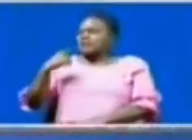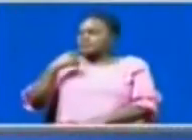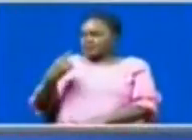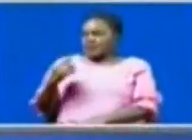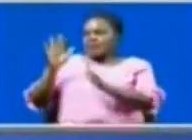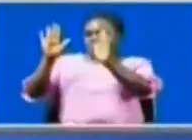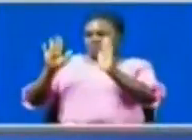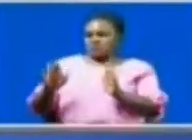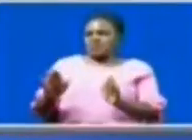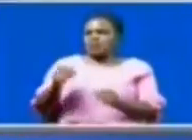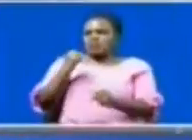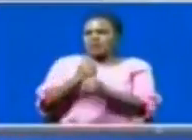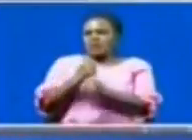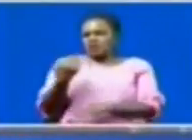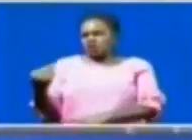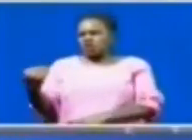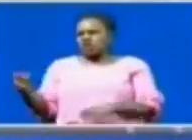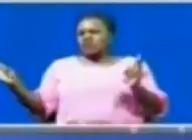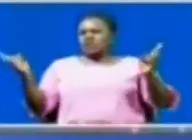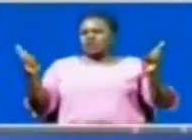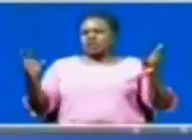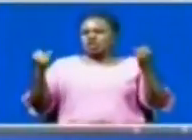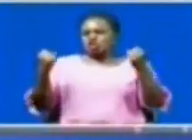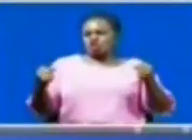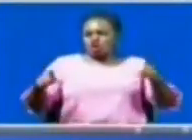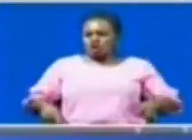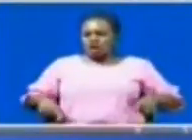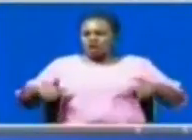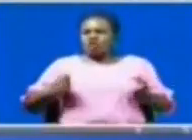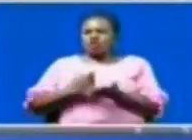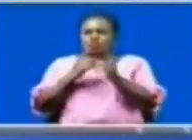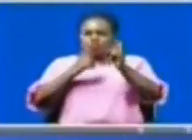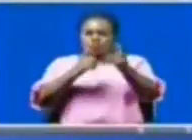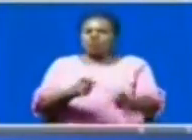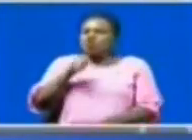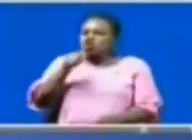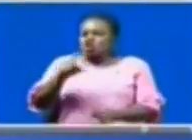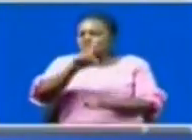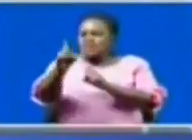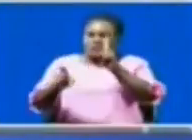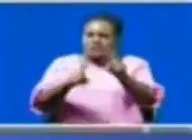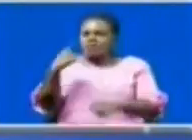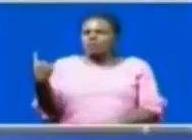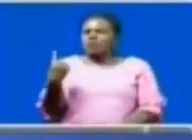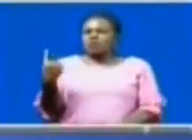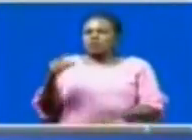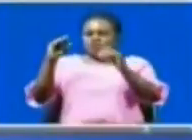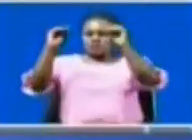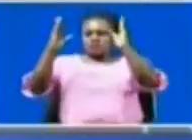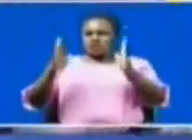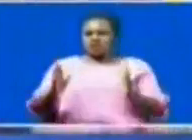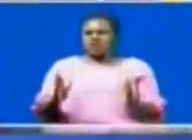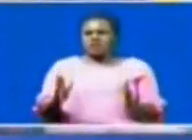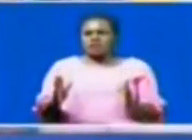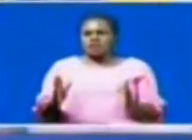jukwaa muhimu la kuandaa watoto kuwa mahiri maishani kupitia vipaji na wala si kupitia mitihani pekee. As teachers at